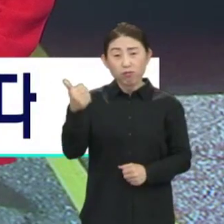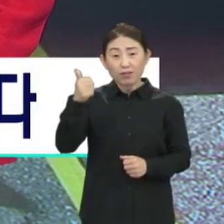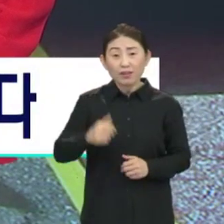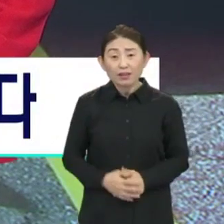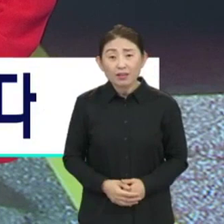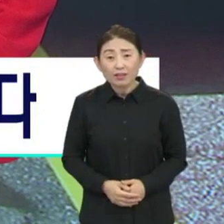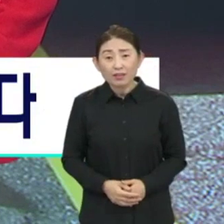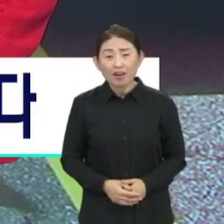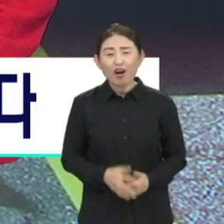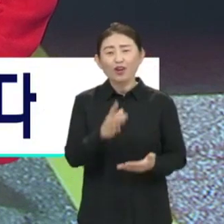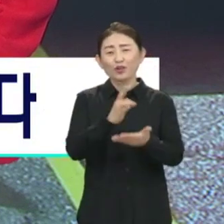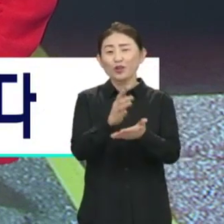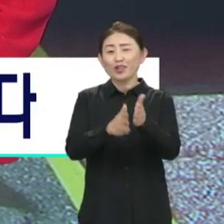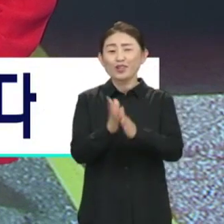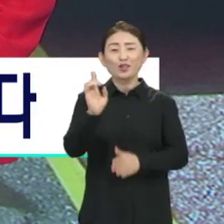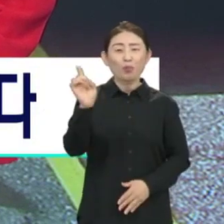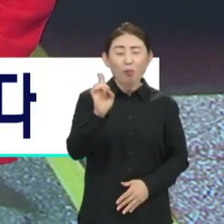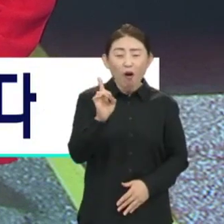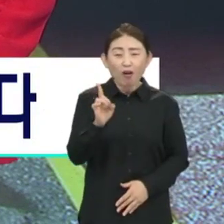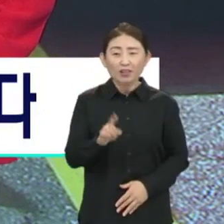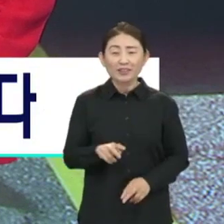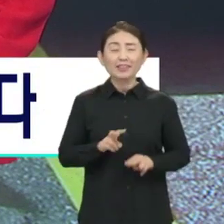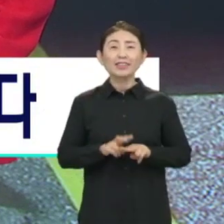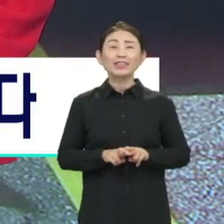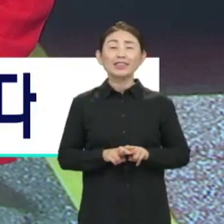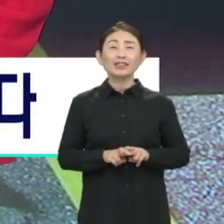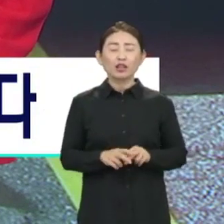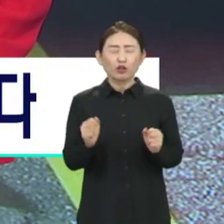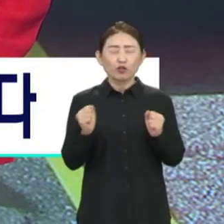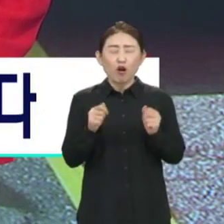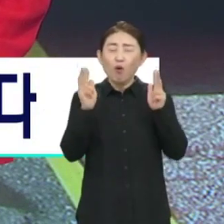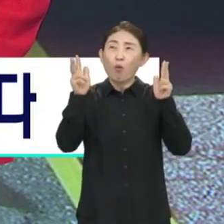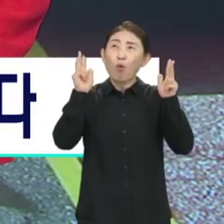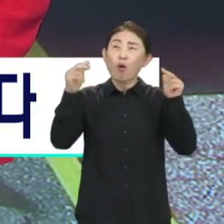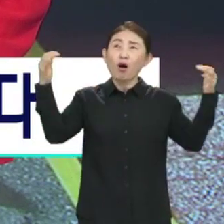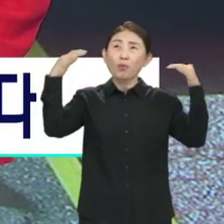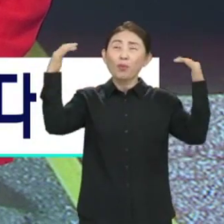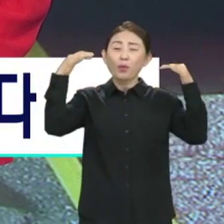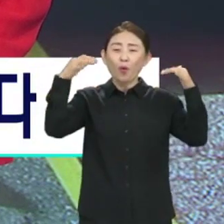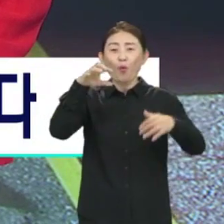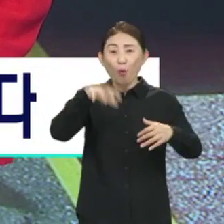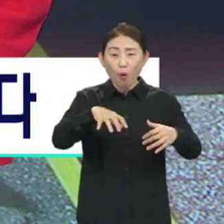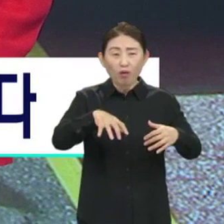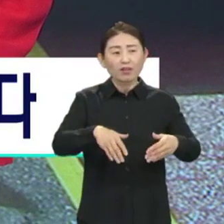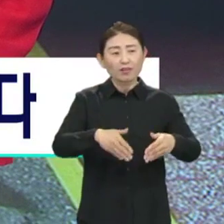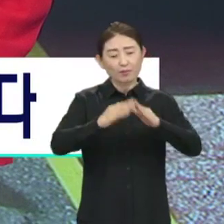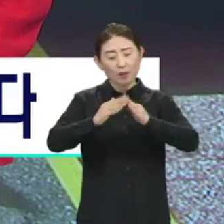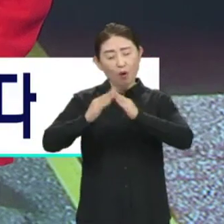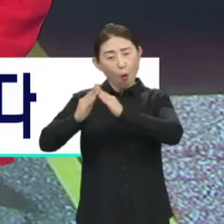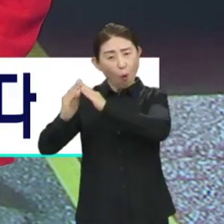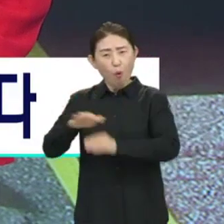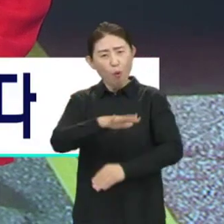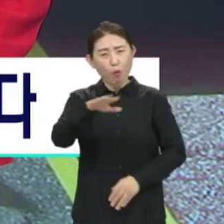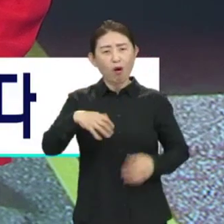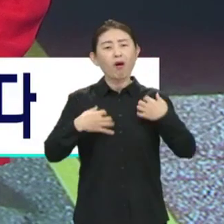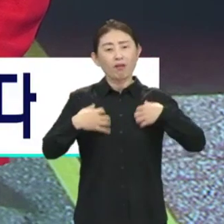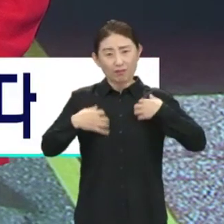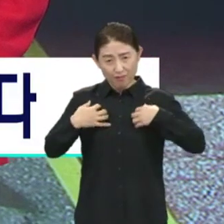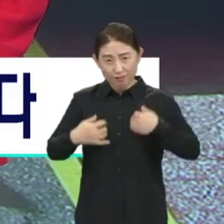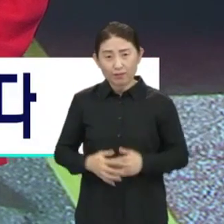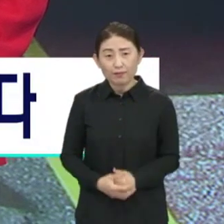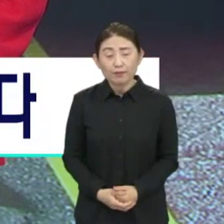텐데요. 이런 가운데 천안시가 첨단 냉난방 시설을 갖춘 스마트 승강장을 확대 설치해 호응을 얻고 있습니다.